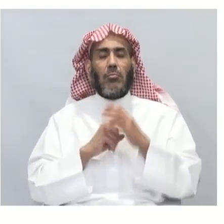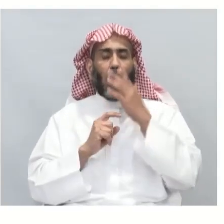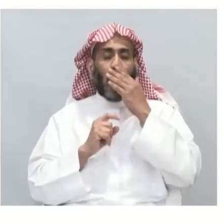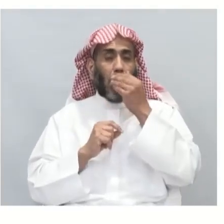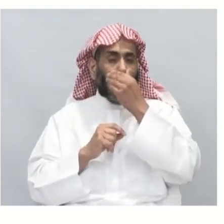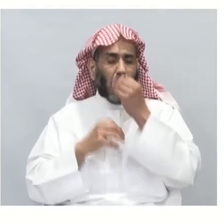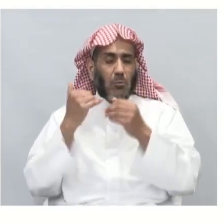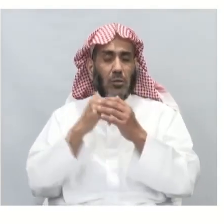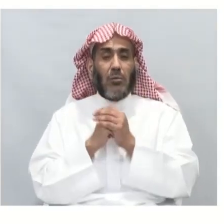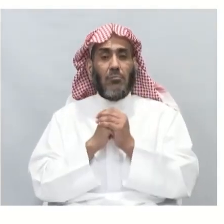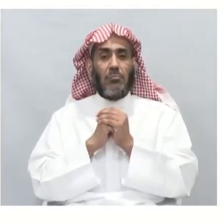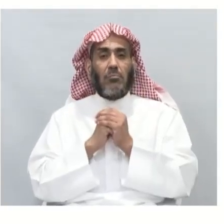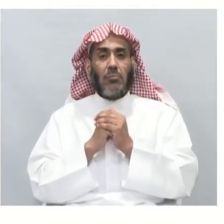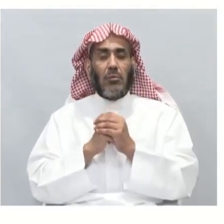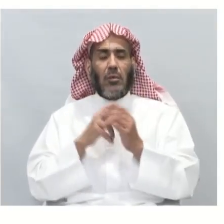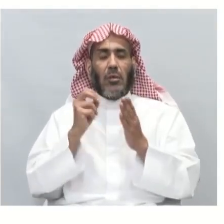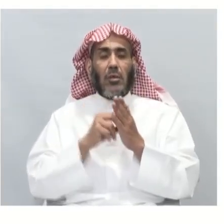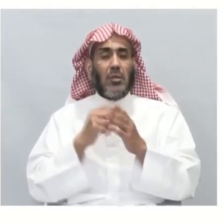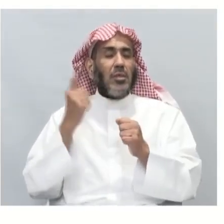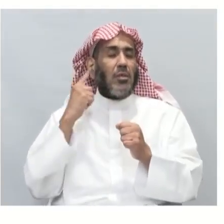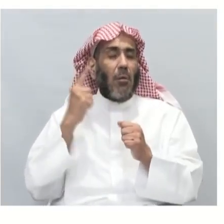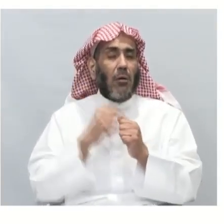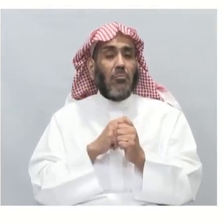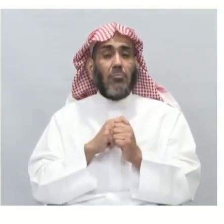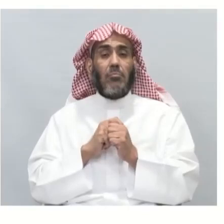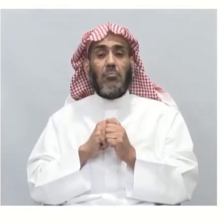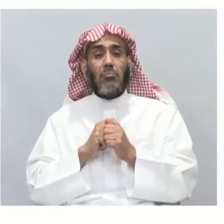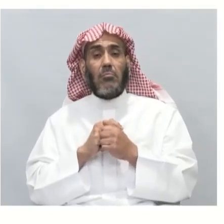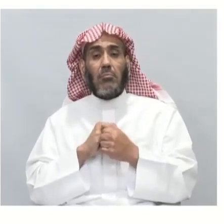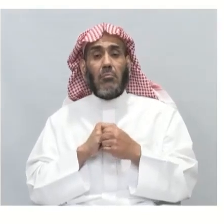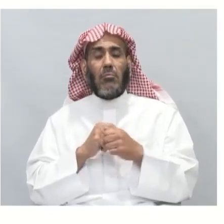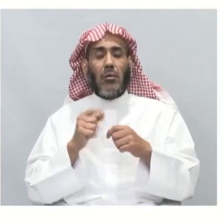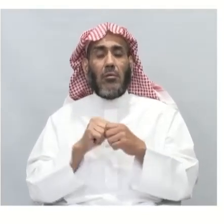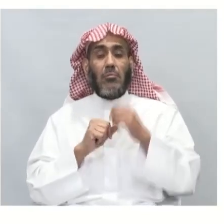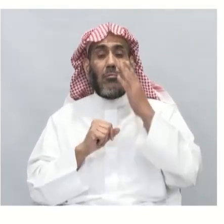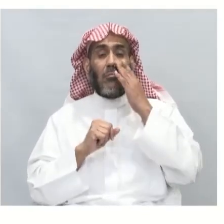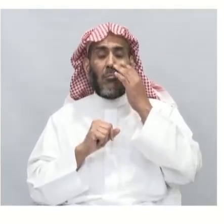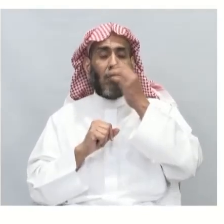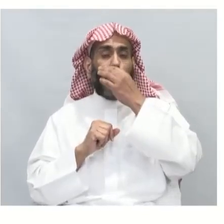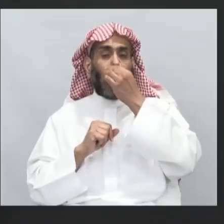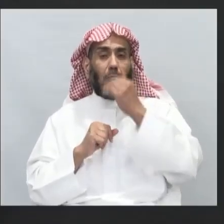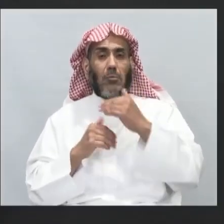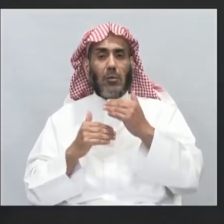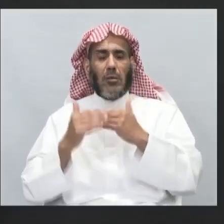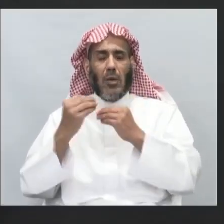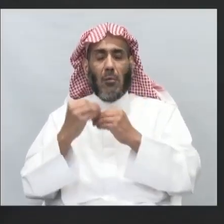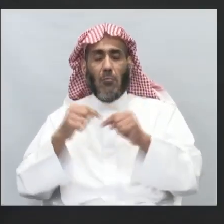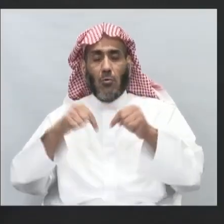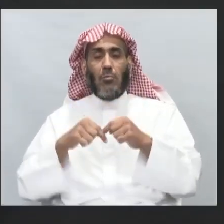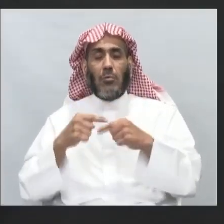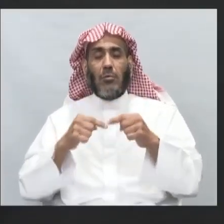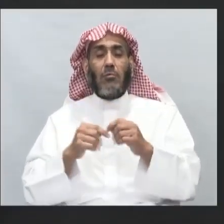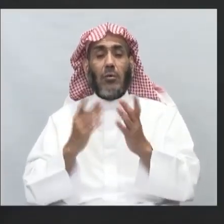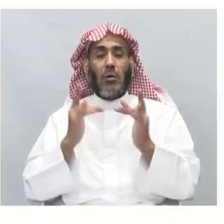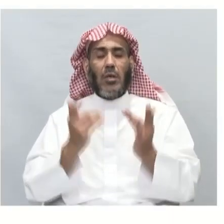ولذلك من المهم جدا قضيه السماع و وكذلك كما اسلفت انه نتربى عليها من اليوم ونحن